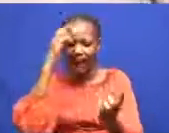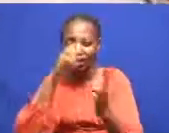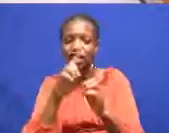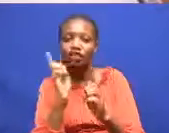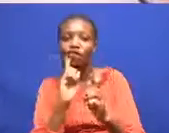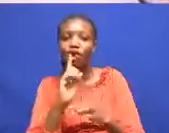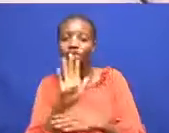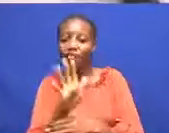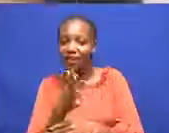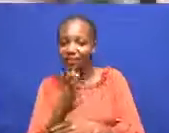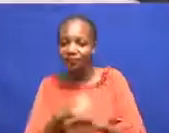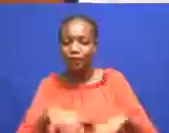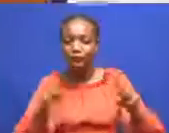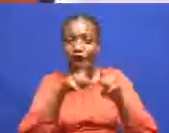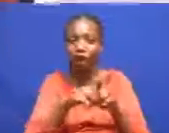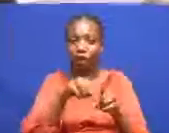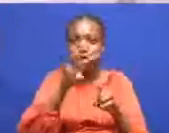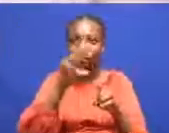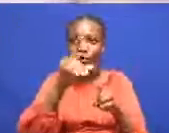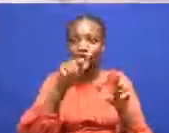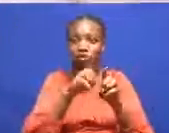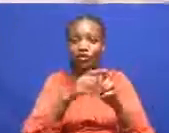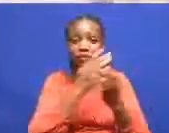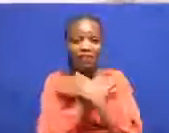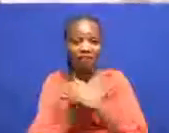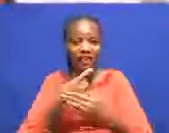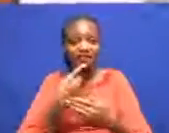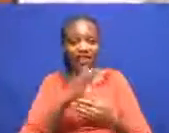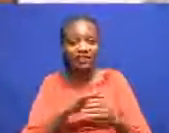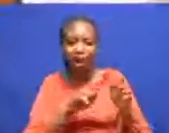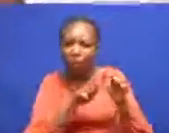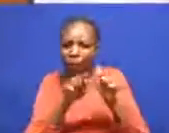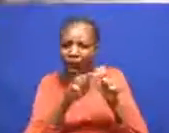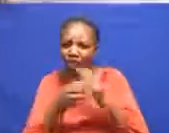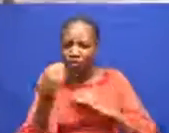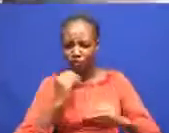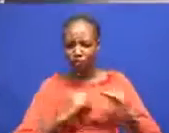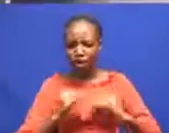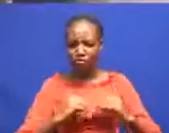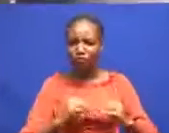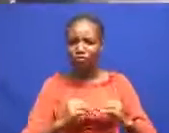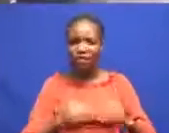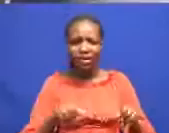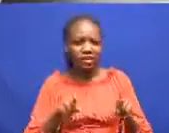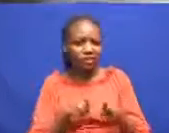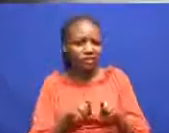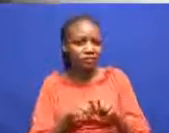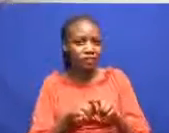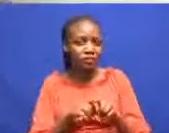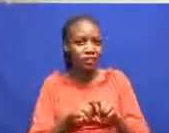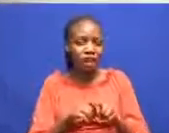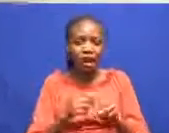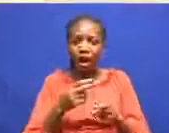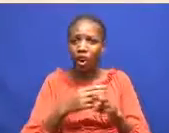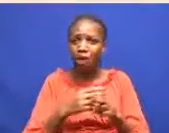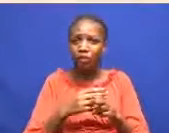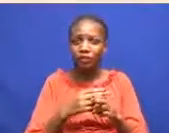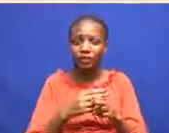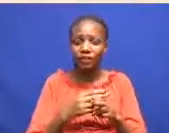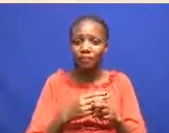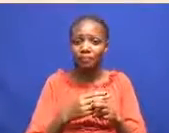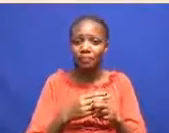alhamisi waluke na mwenzake Grace wakungu walishtakiwa kwa ufujaji wa pesa za Umma katika zabuni ya Tani 40 za